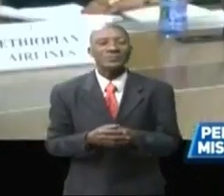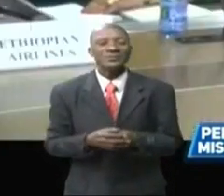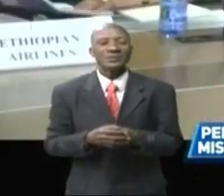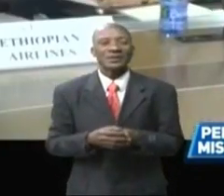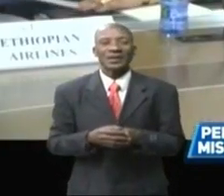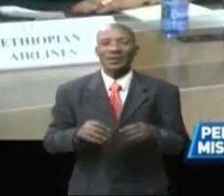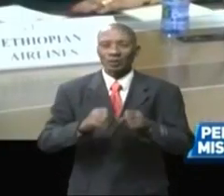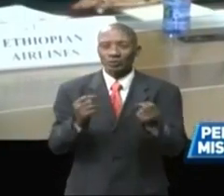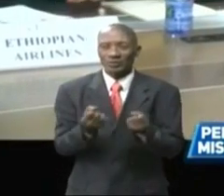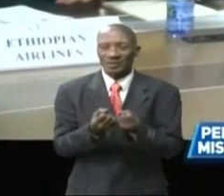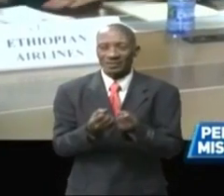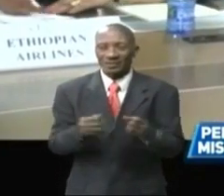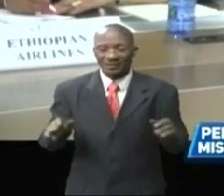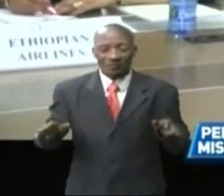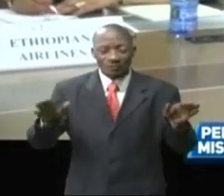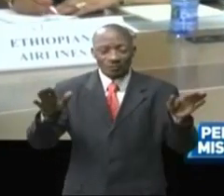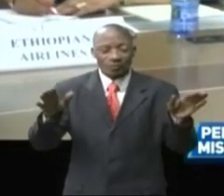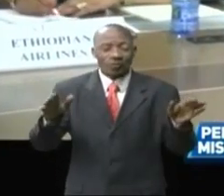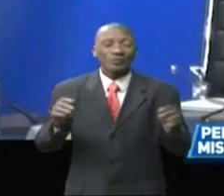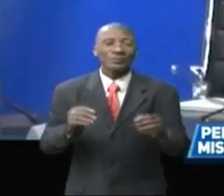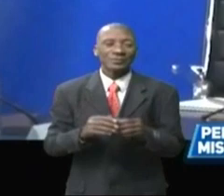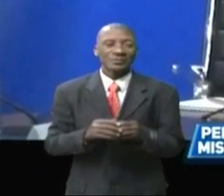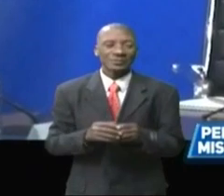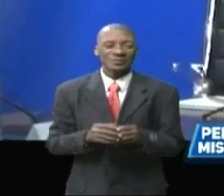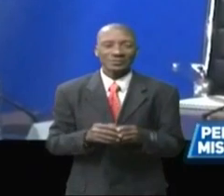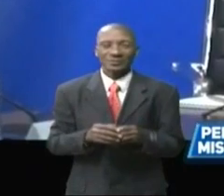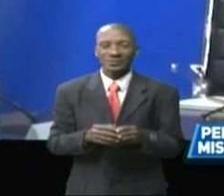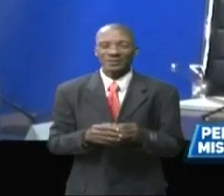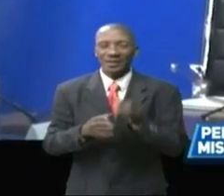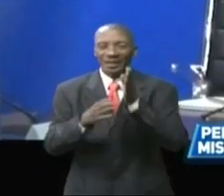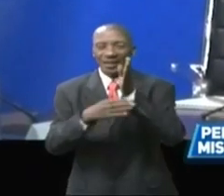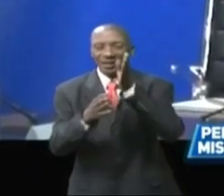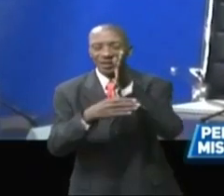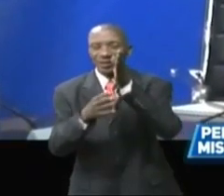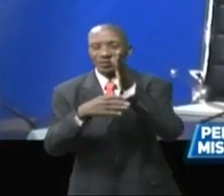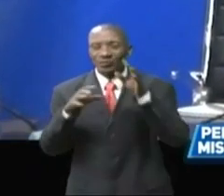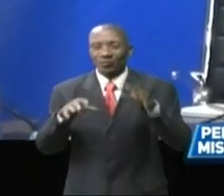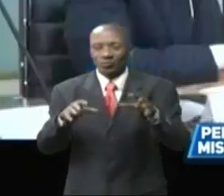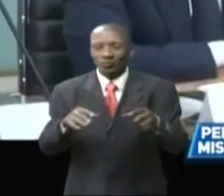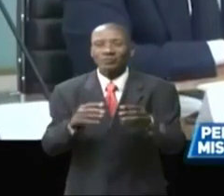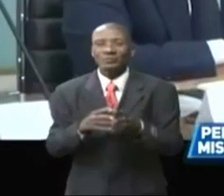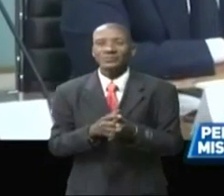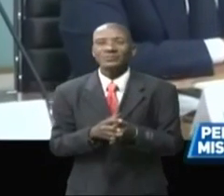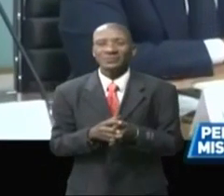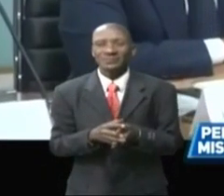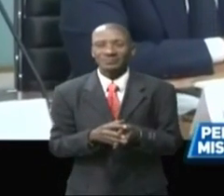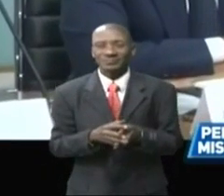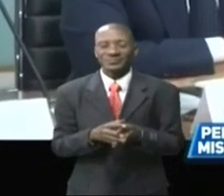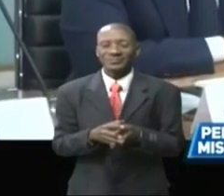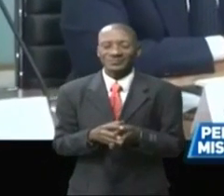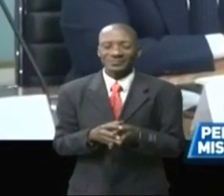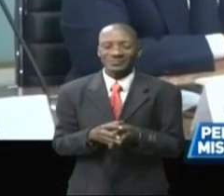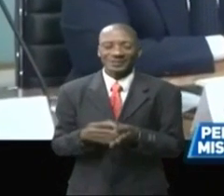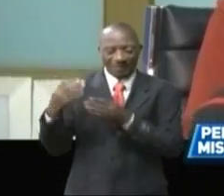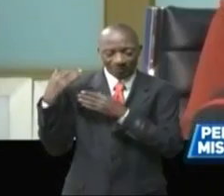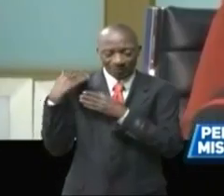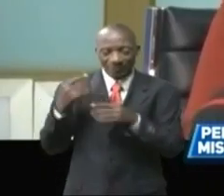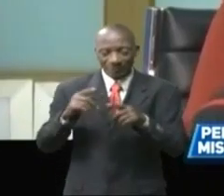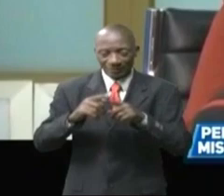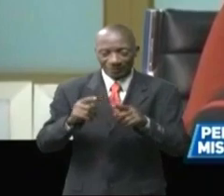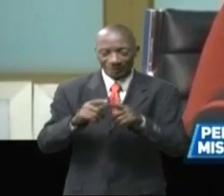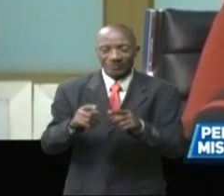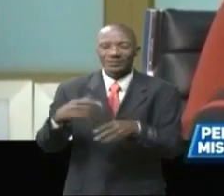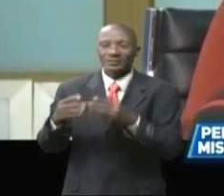partenaires dans le secteur du transport. Maître Marc Ekilali Kombo a réuni autour de lui en urgence tous les membres de l'Association des